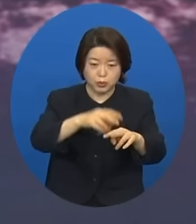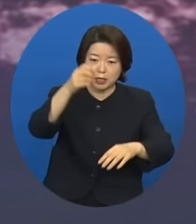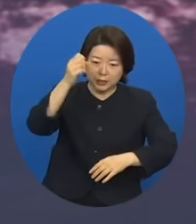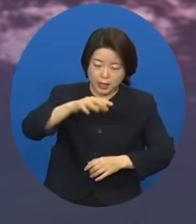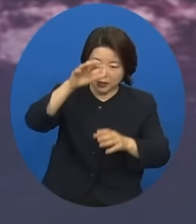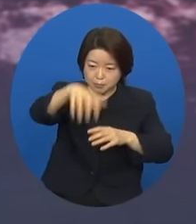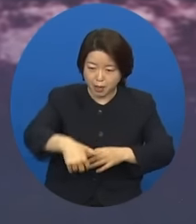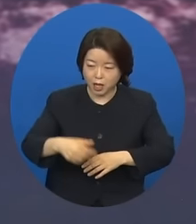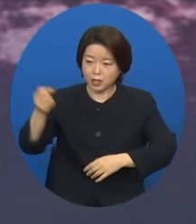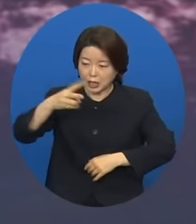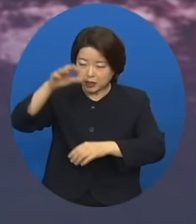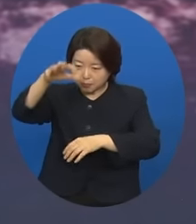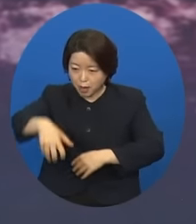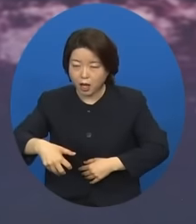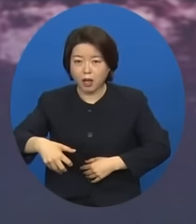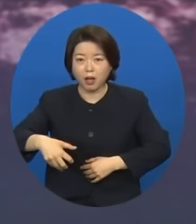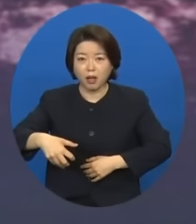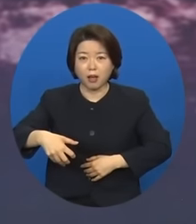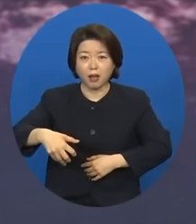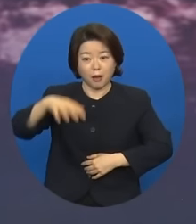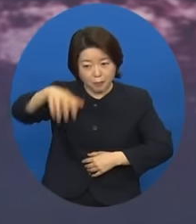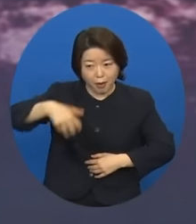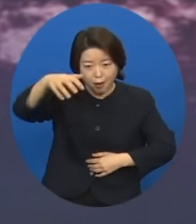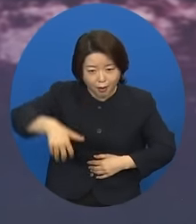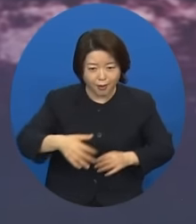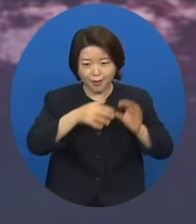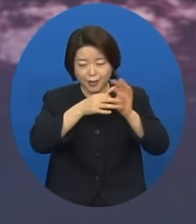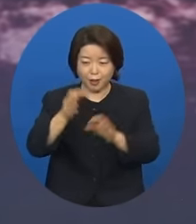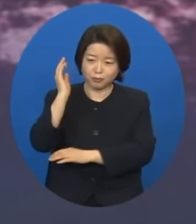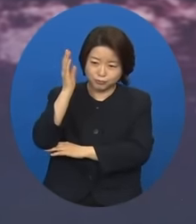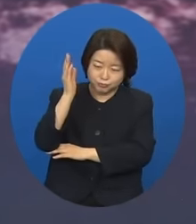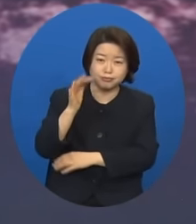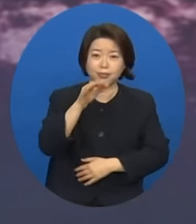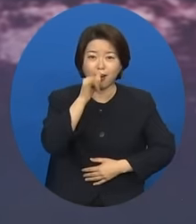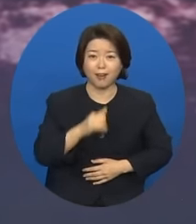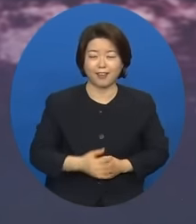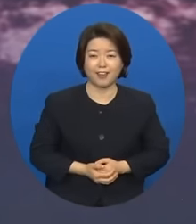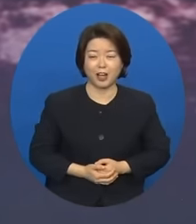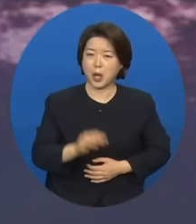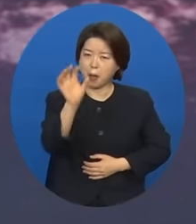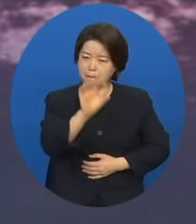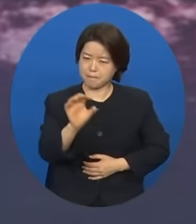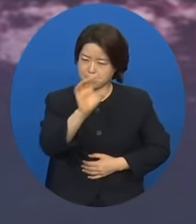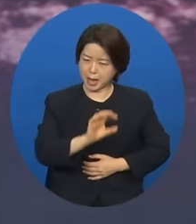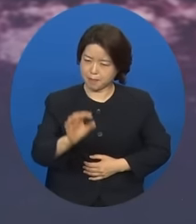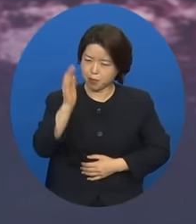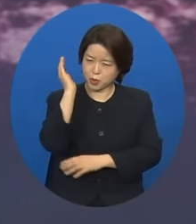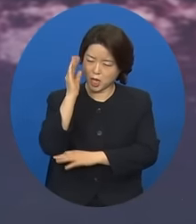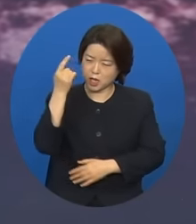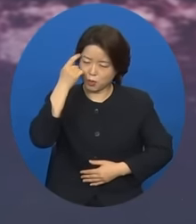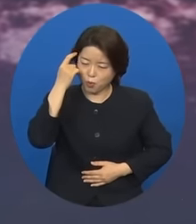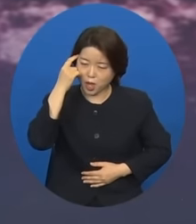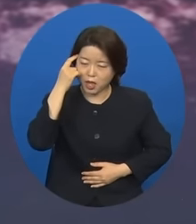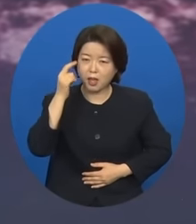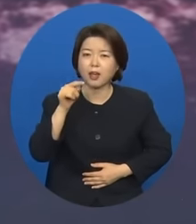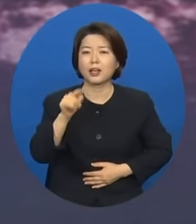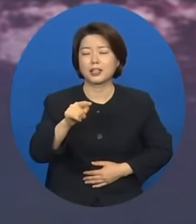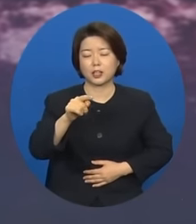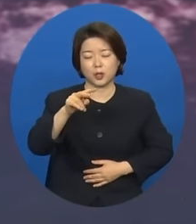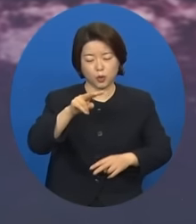다 물판 이야기만 계속 나옵니다 성경이 왜 이렇게 반복적인 이야기를 다까 너